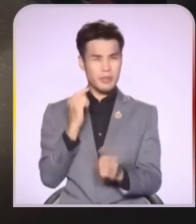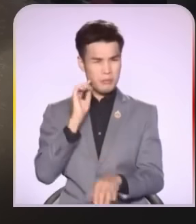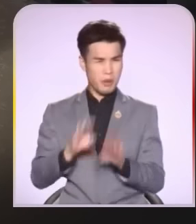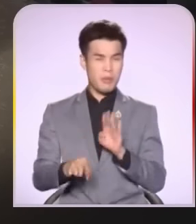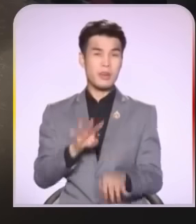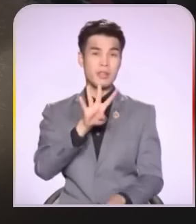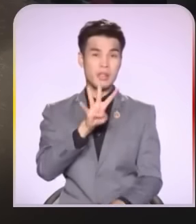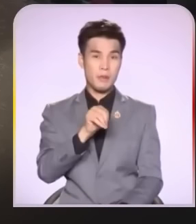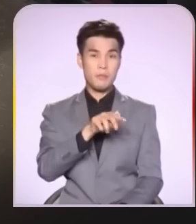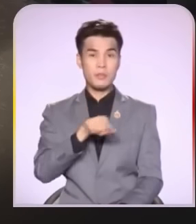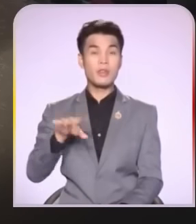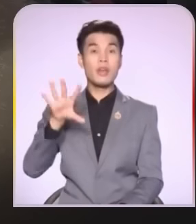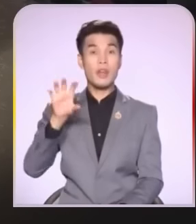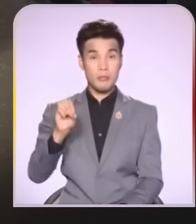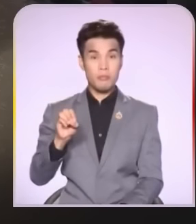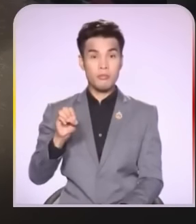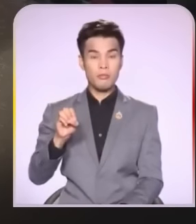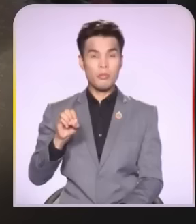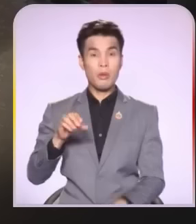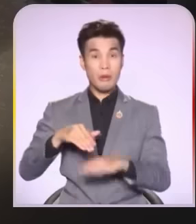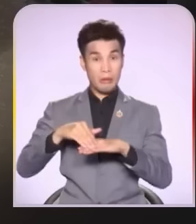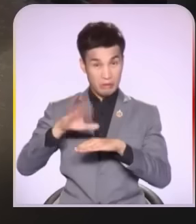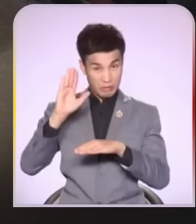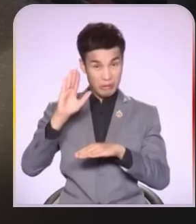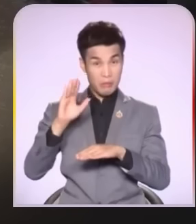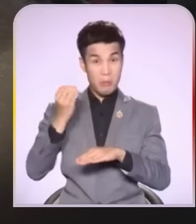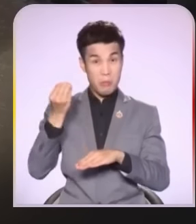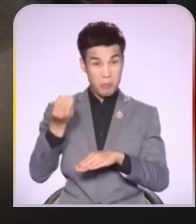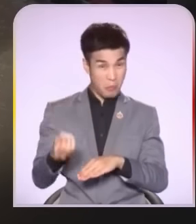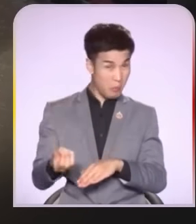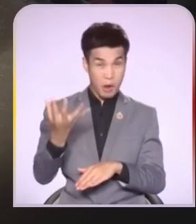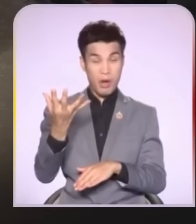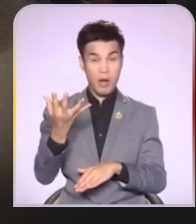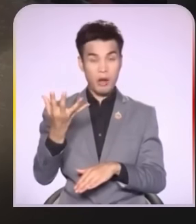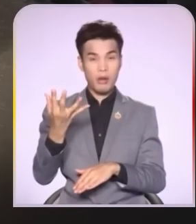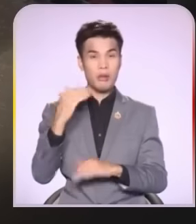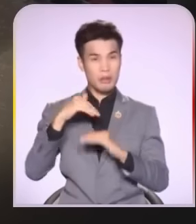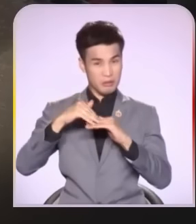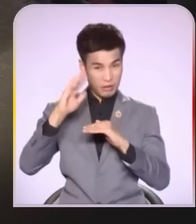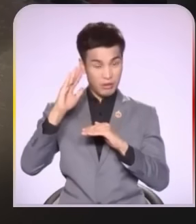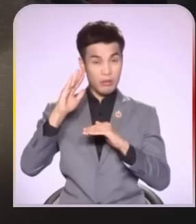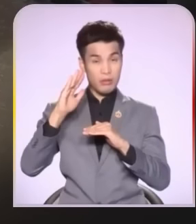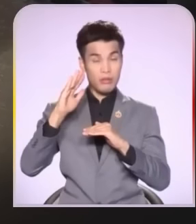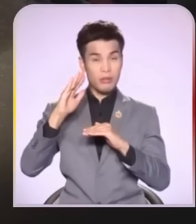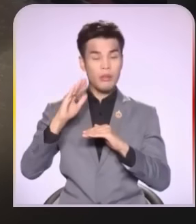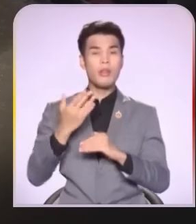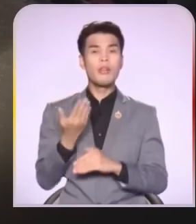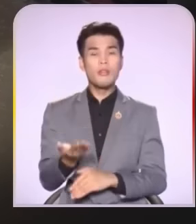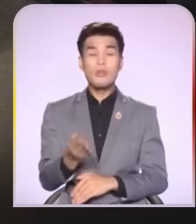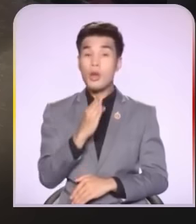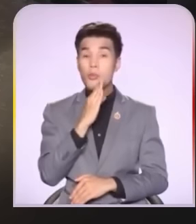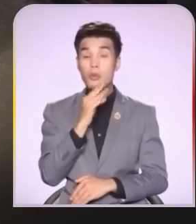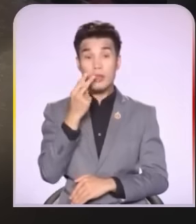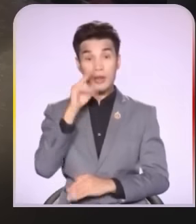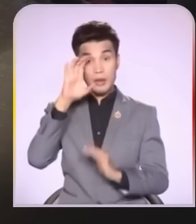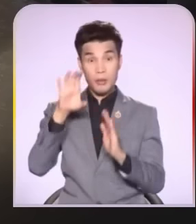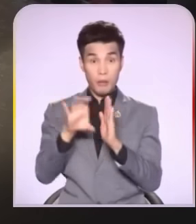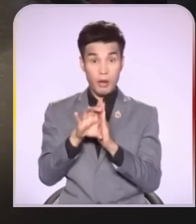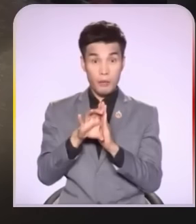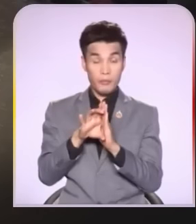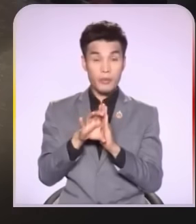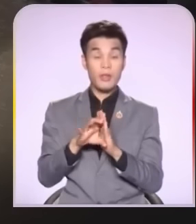ว่า 40-50คนเกินึเปล่าเกินไปเยอะเลยเกินไปเยอะพี่ิมคุณจอยทีนี้ถ้าเกิดว่าขึ้นภาพพร้อมกัน